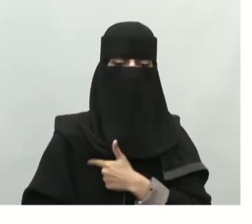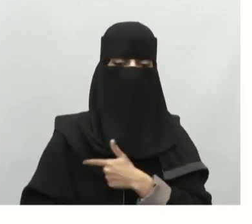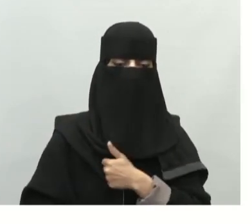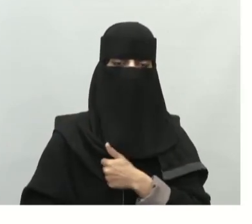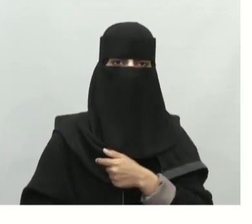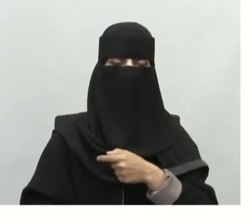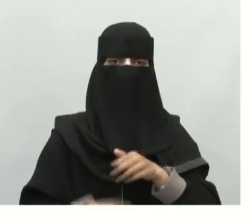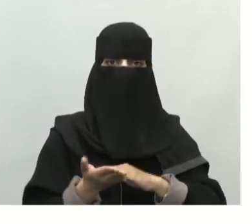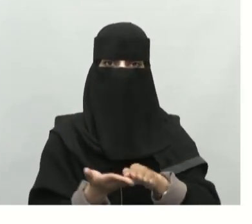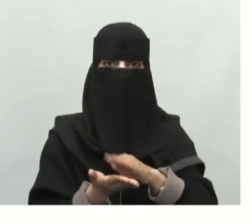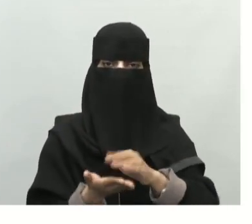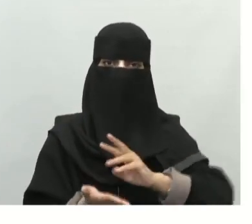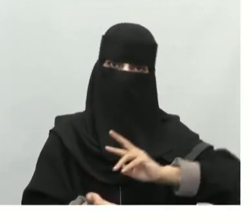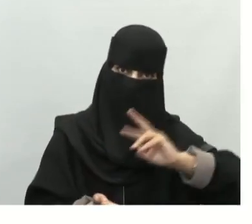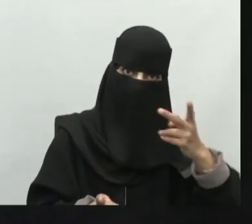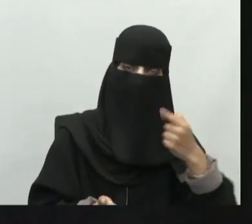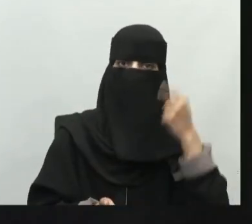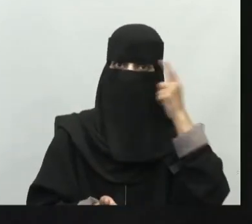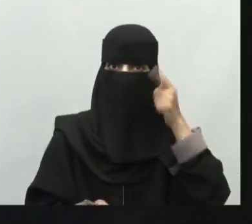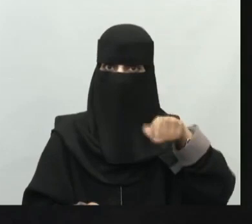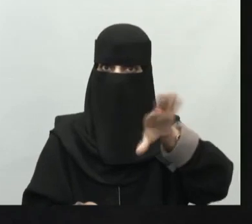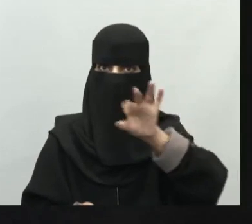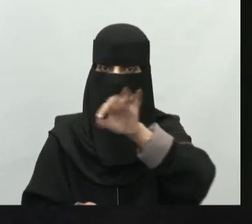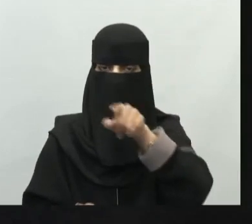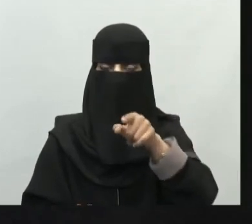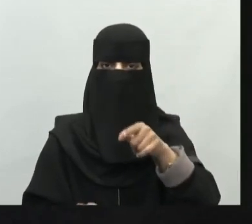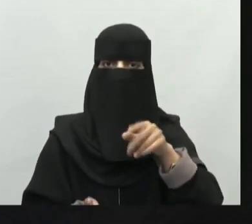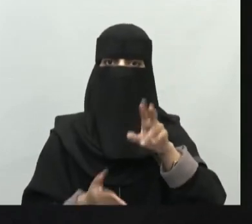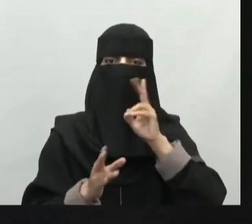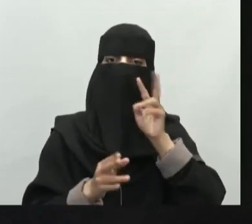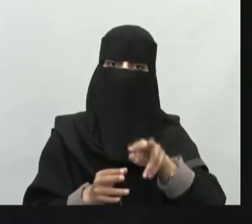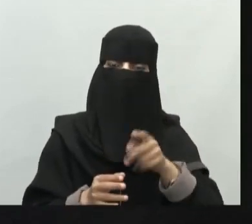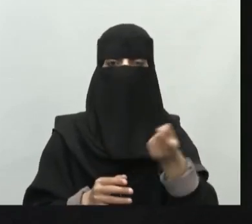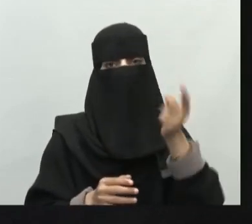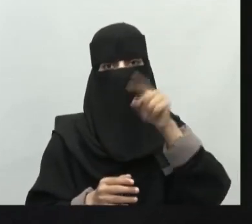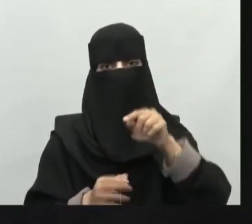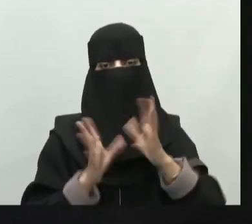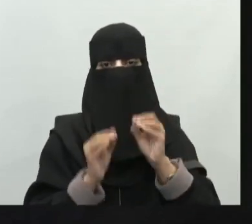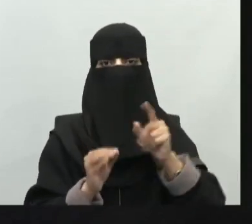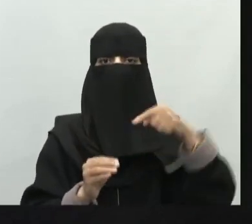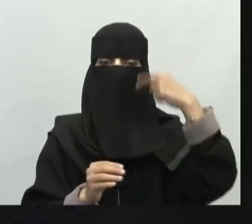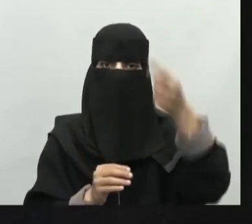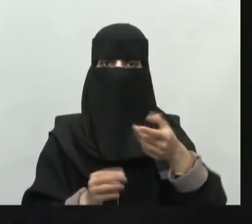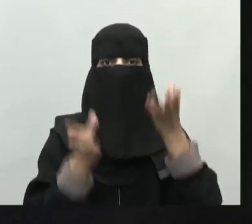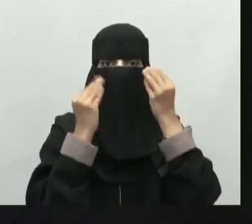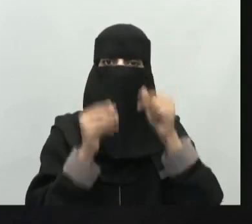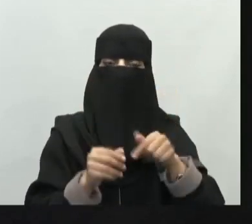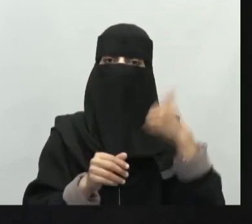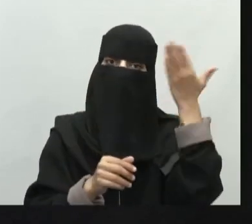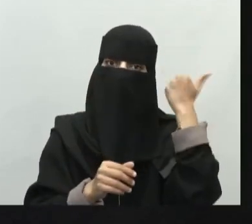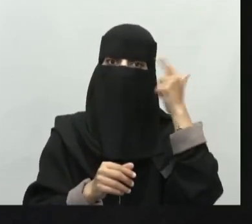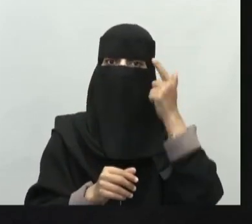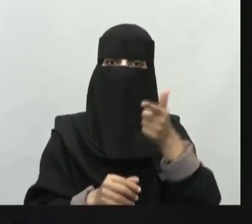اسماء زواحف تعرفونها سواء من اليوم او من درس اليوم او مما تعرفونه